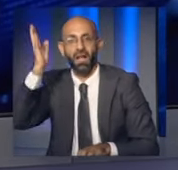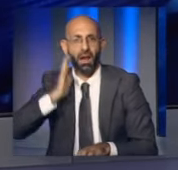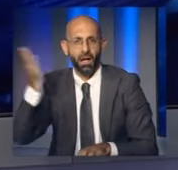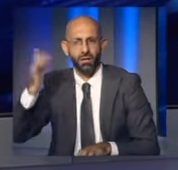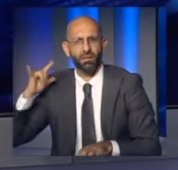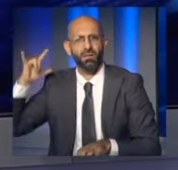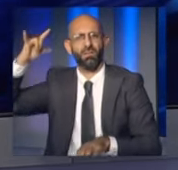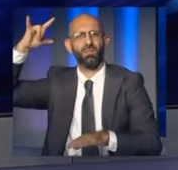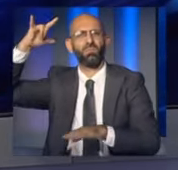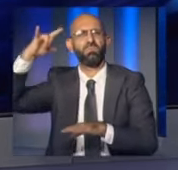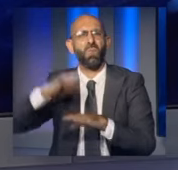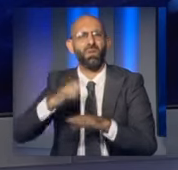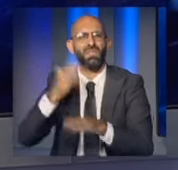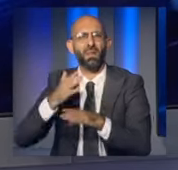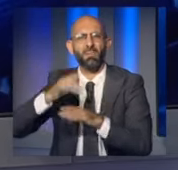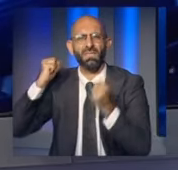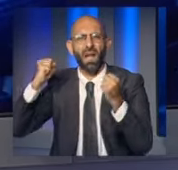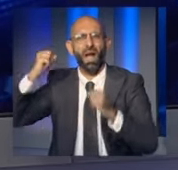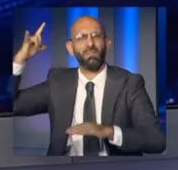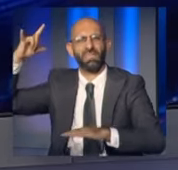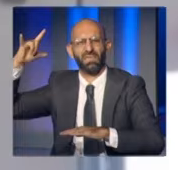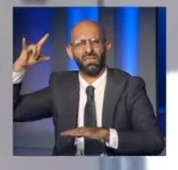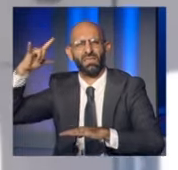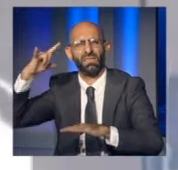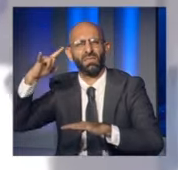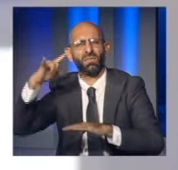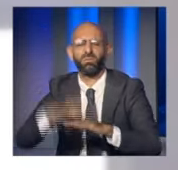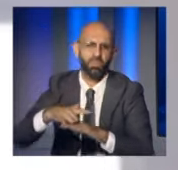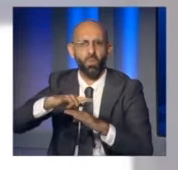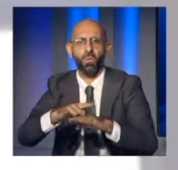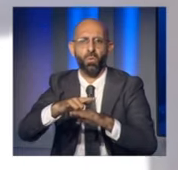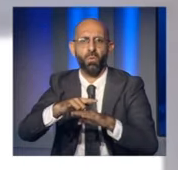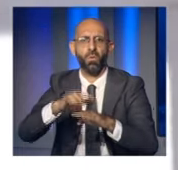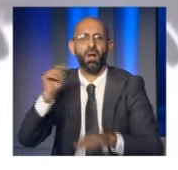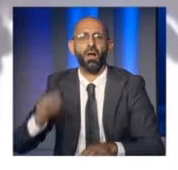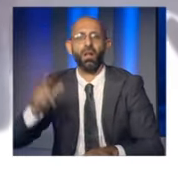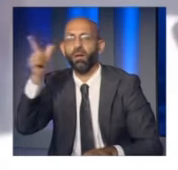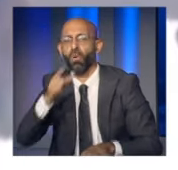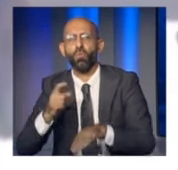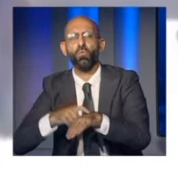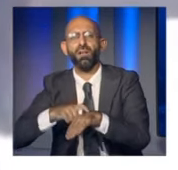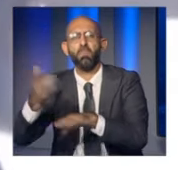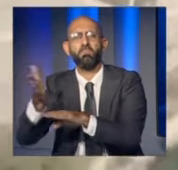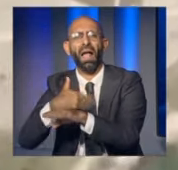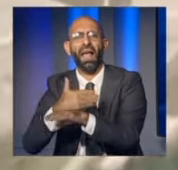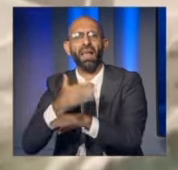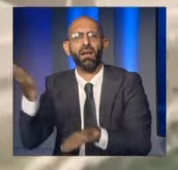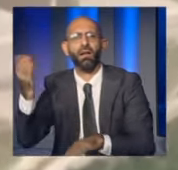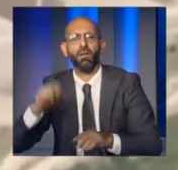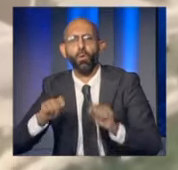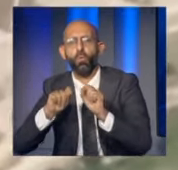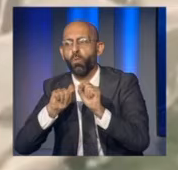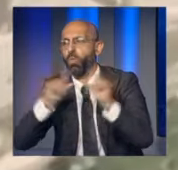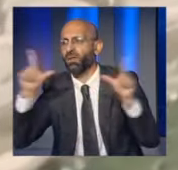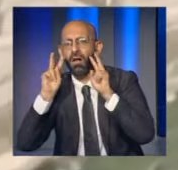اللهيان في محافظة أذربيجان الشرقية قرب قرية أوزي، بعدما عانت من هبوط اضطراري صعب،